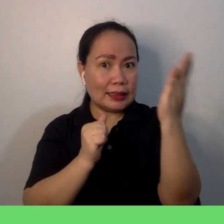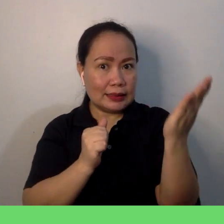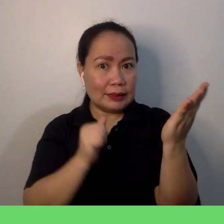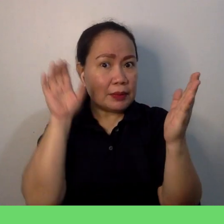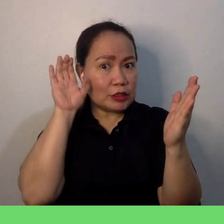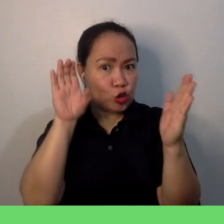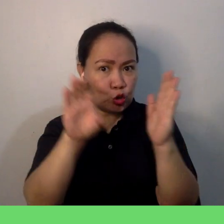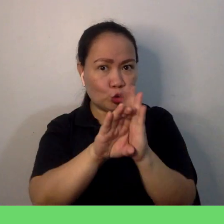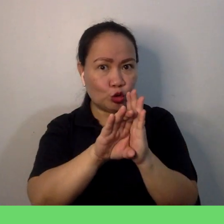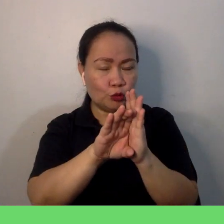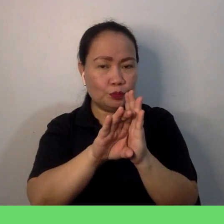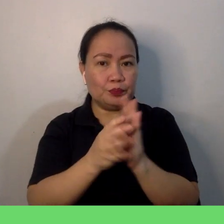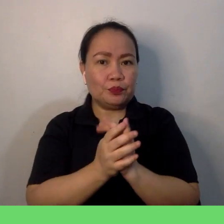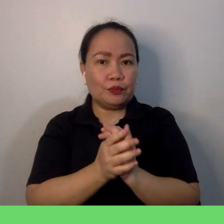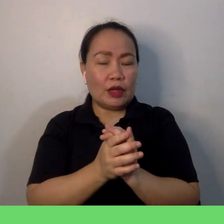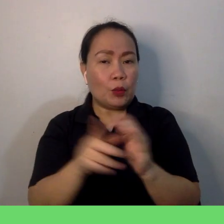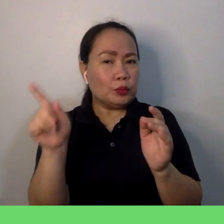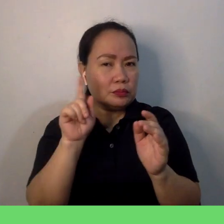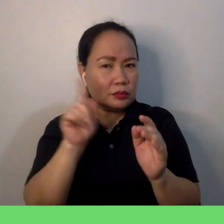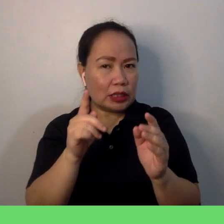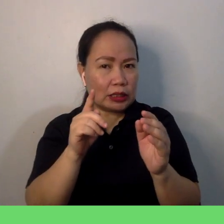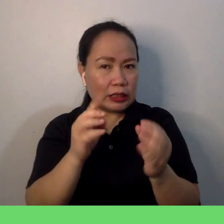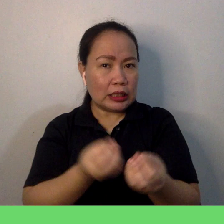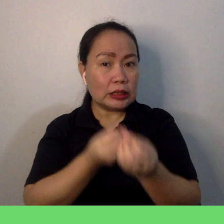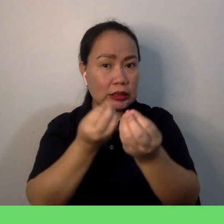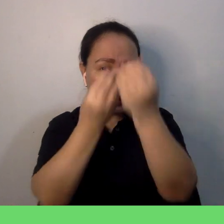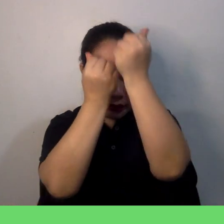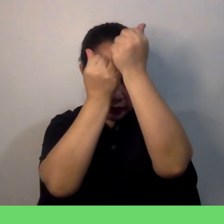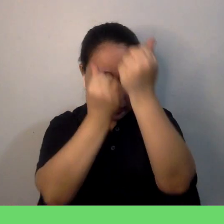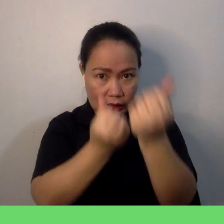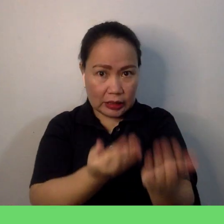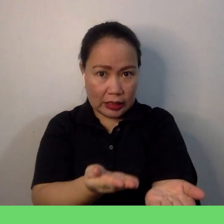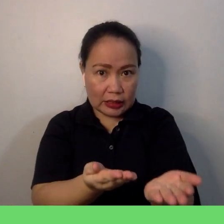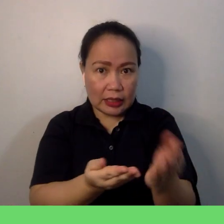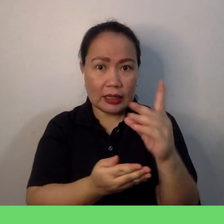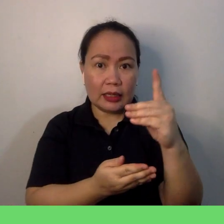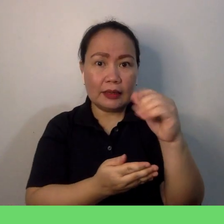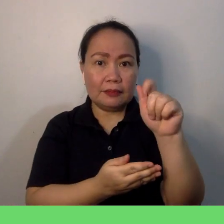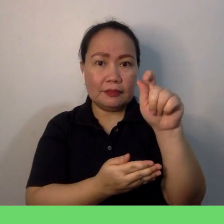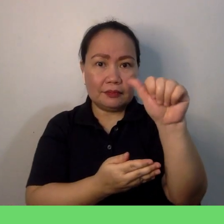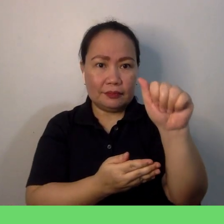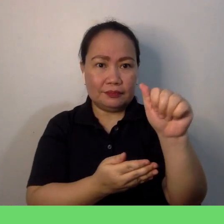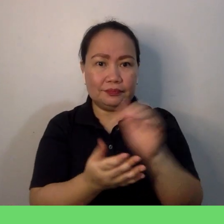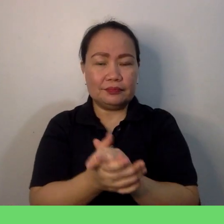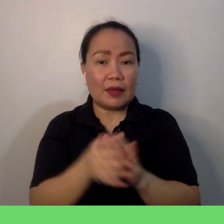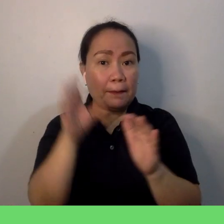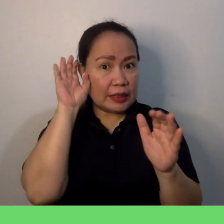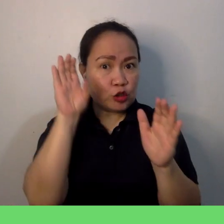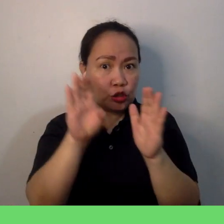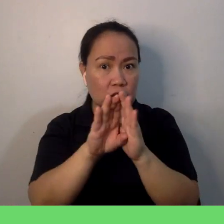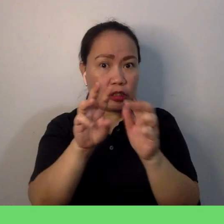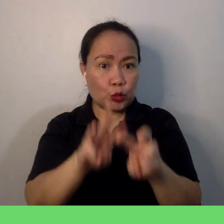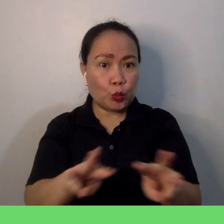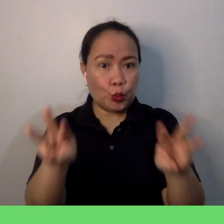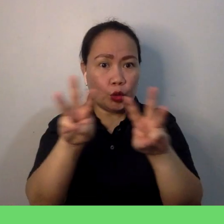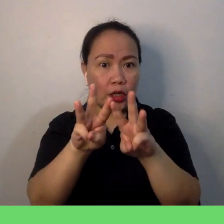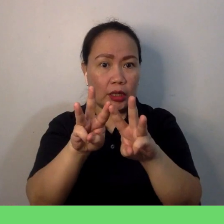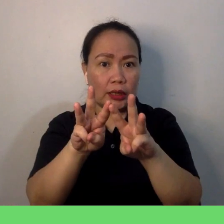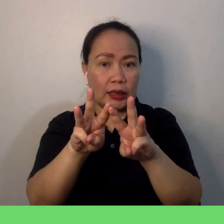na data, okay? Or yung result. Okay? So, sabi nga, a picture is worth 1,000 words. That's